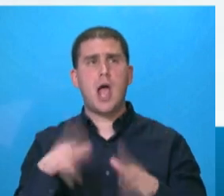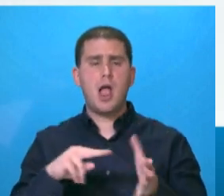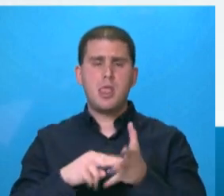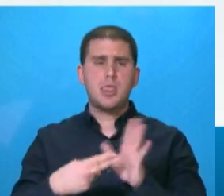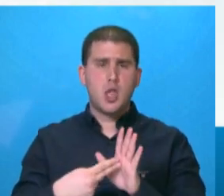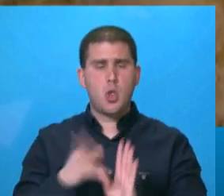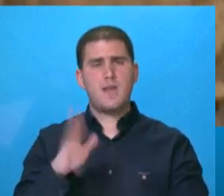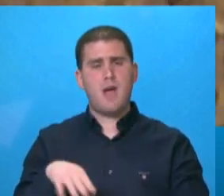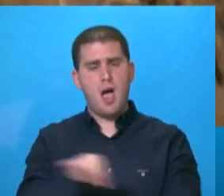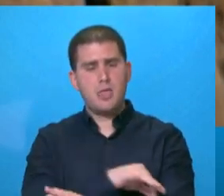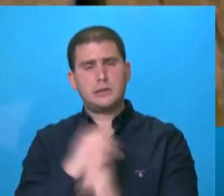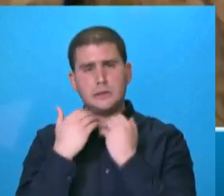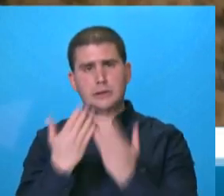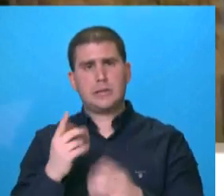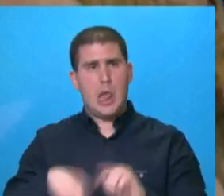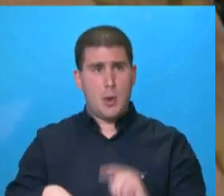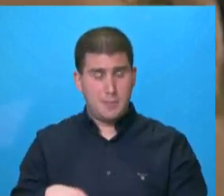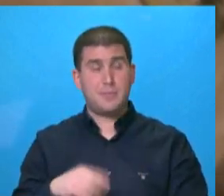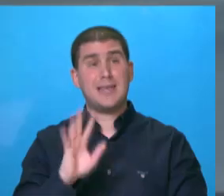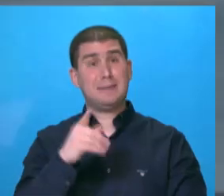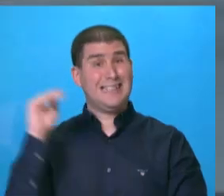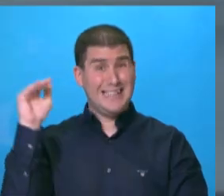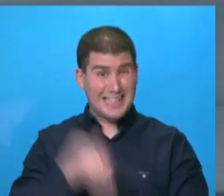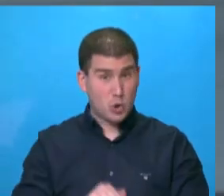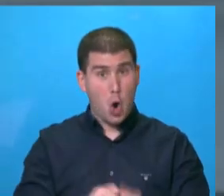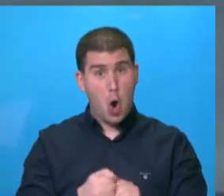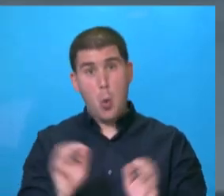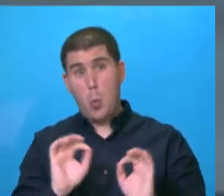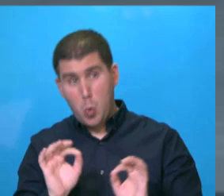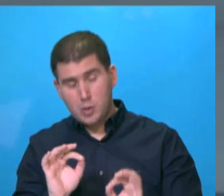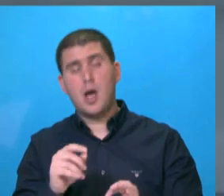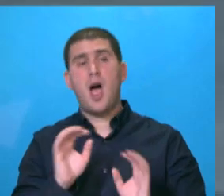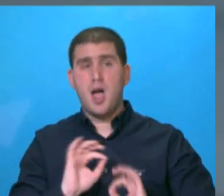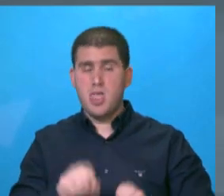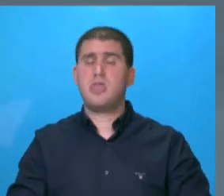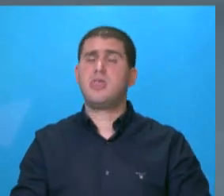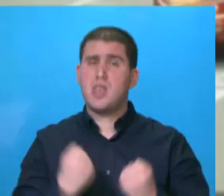והנדסה לקויים. בין אם זו התרסקות ובין אם לא, מדובר בנזק תדמיתי עצום.